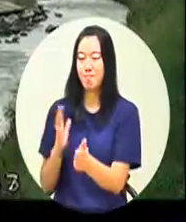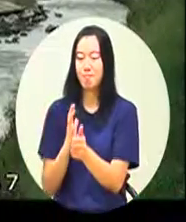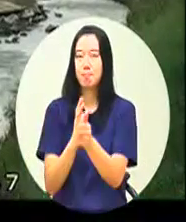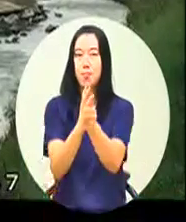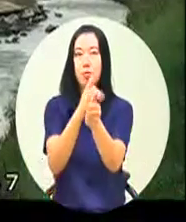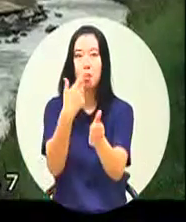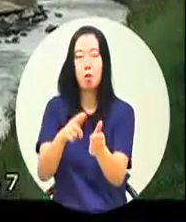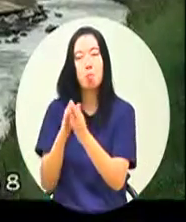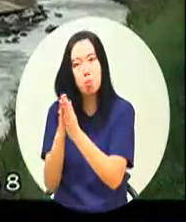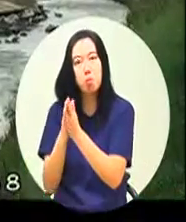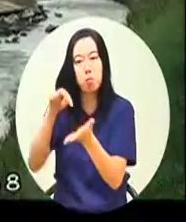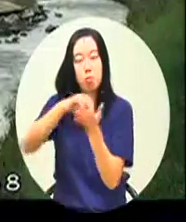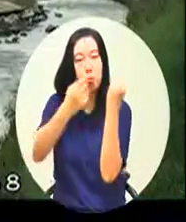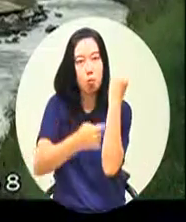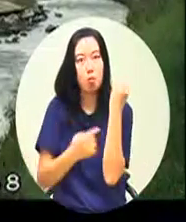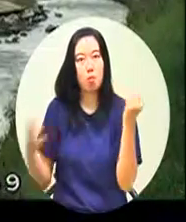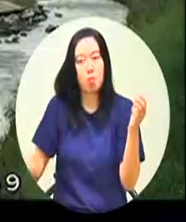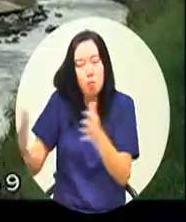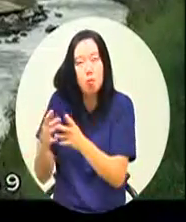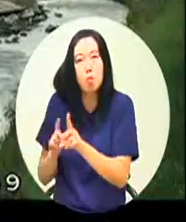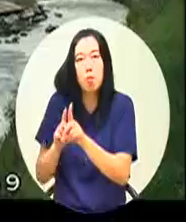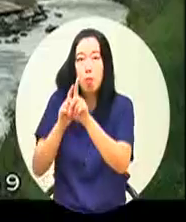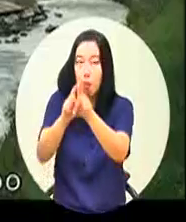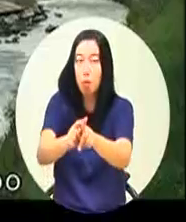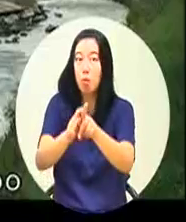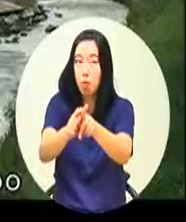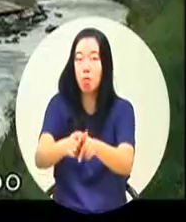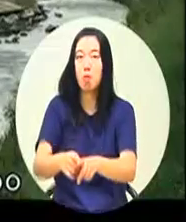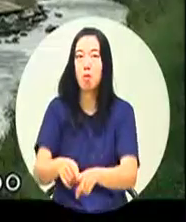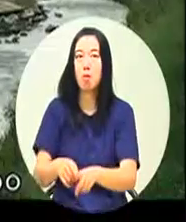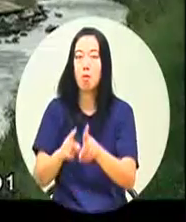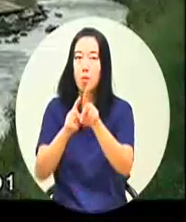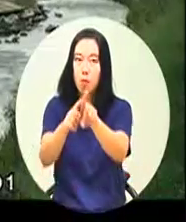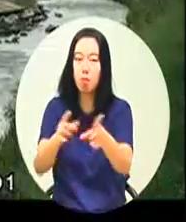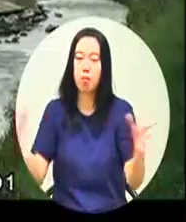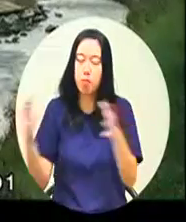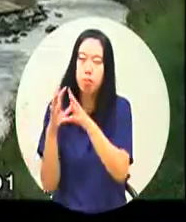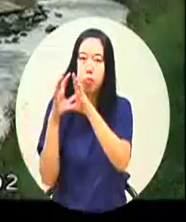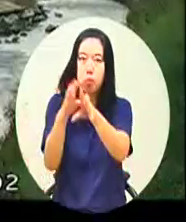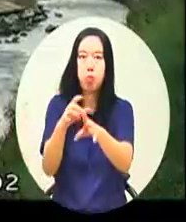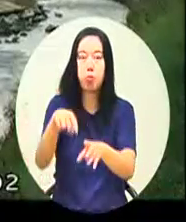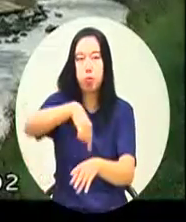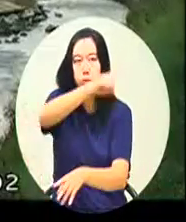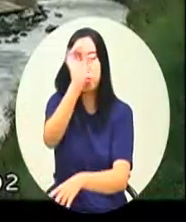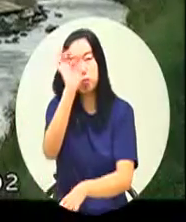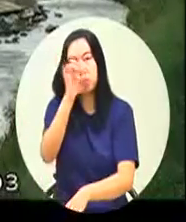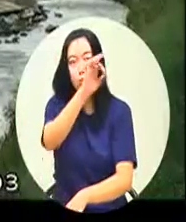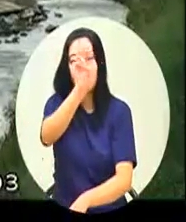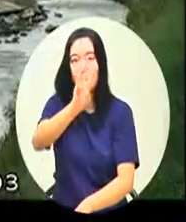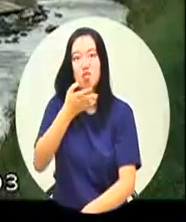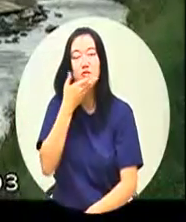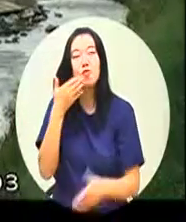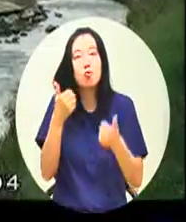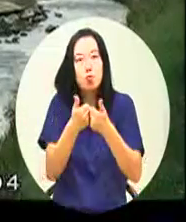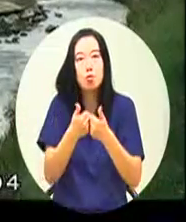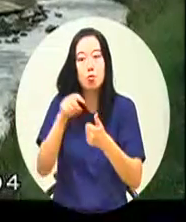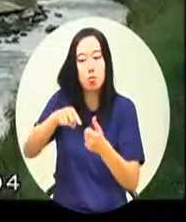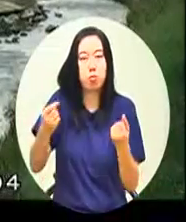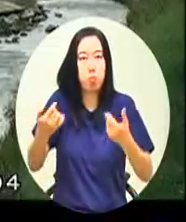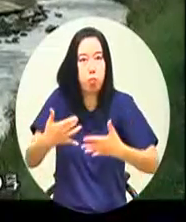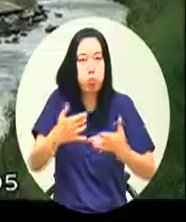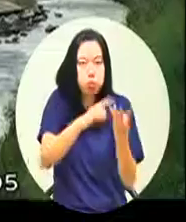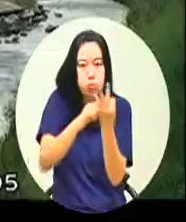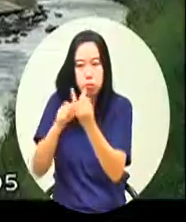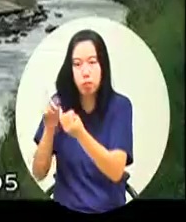拜托李伟啦，拜托迄落吼，还是讲大家做含中医的，大家做伙来来找水利会，把这个物件看要安怎